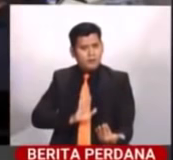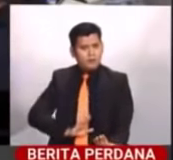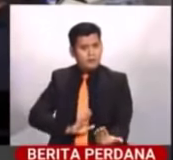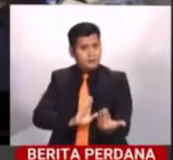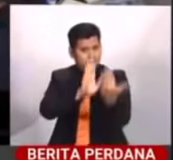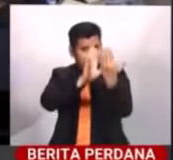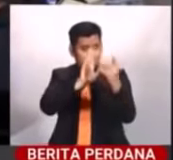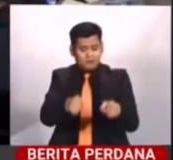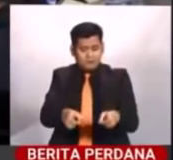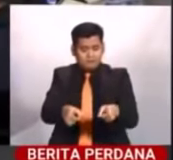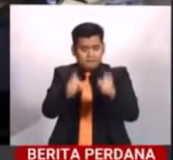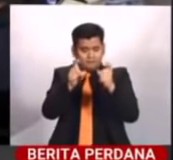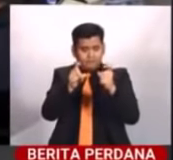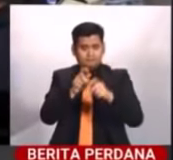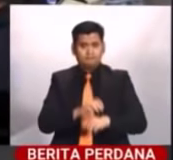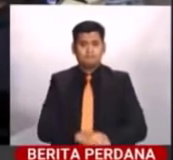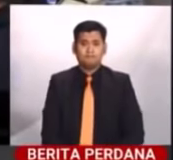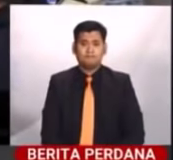mungkin.